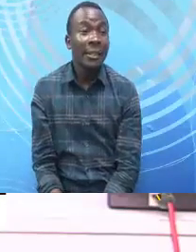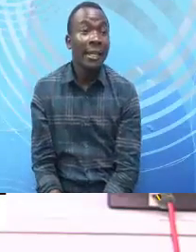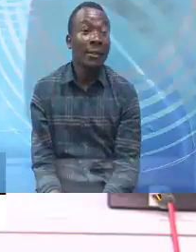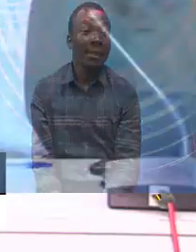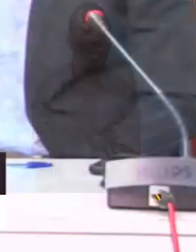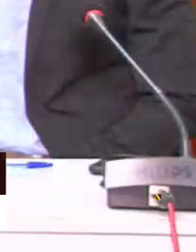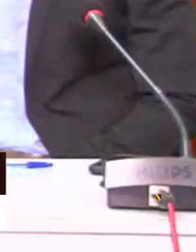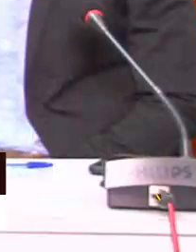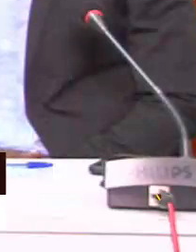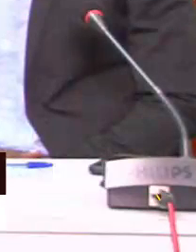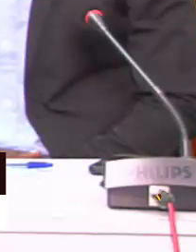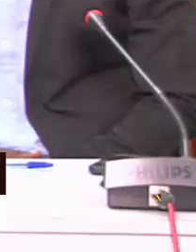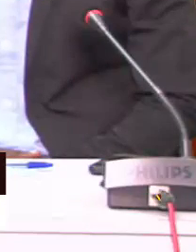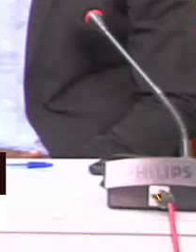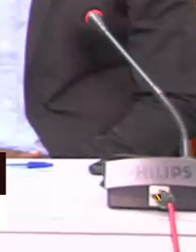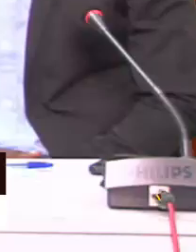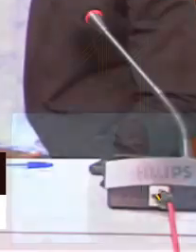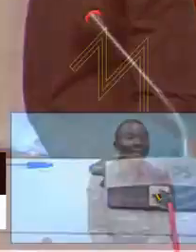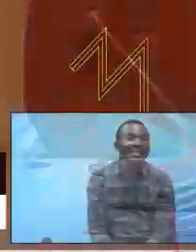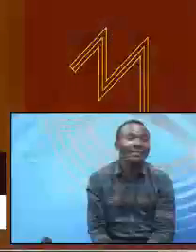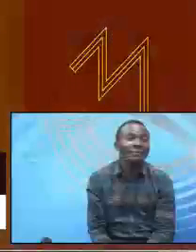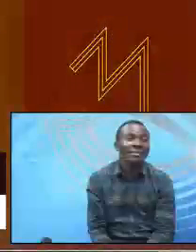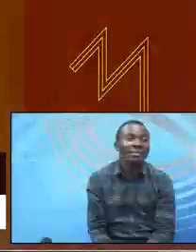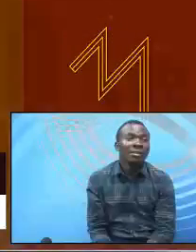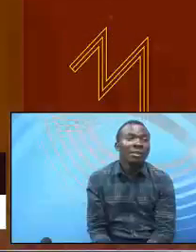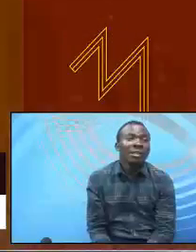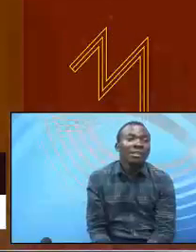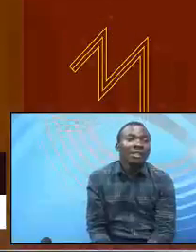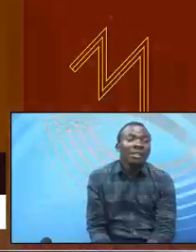iyo nayo ni main challenge cyangwa ni imbogamizi dufite ikomeye